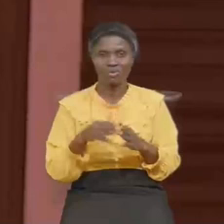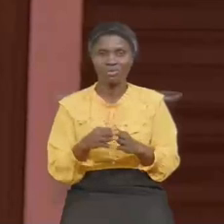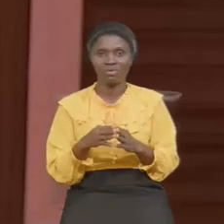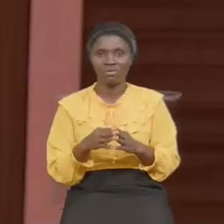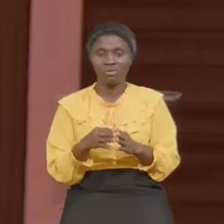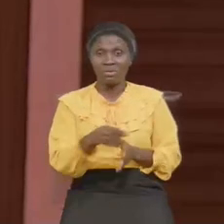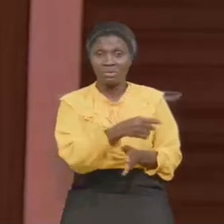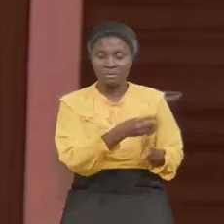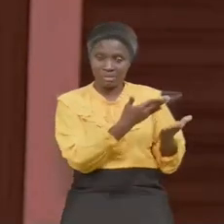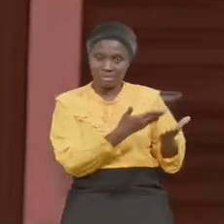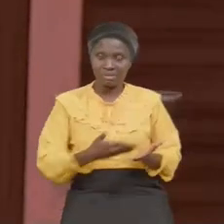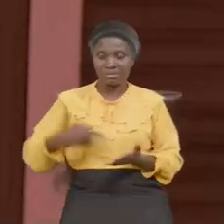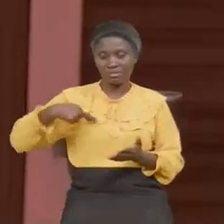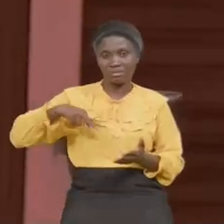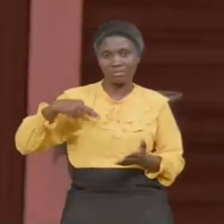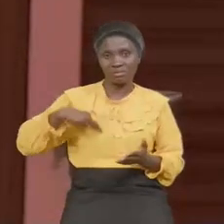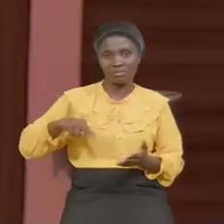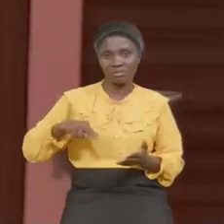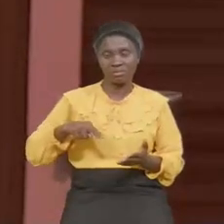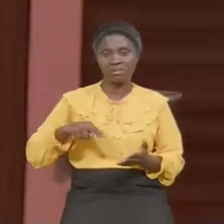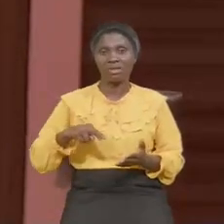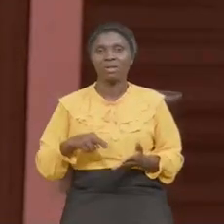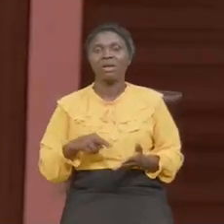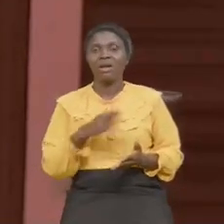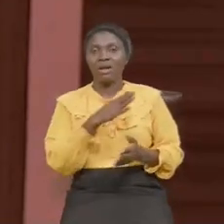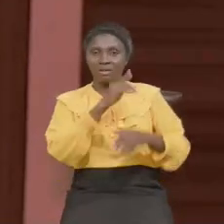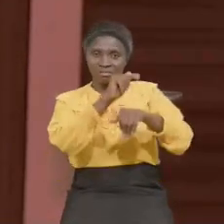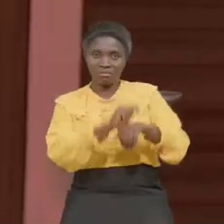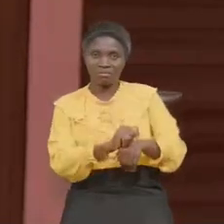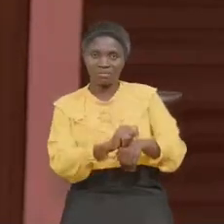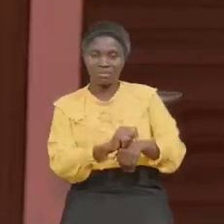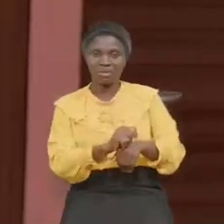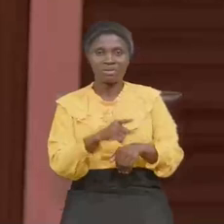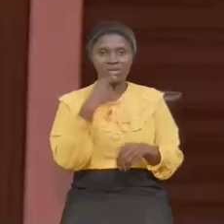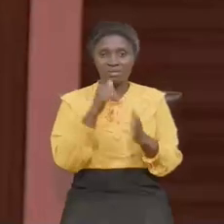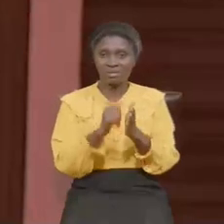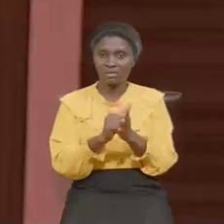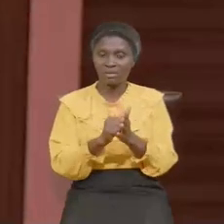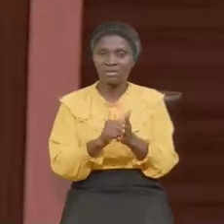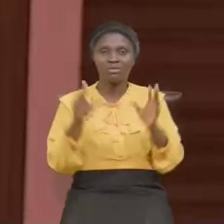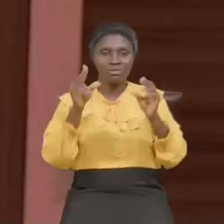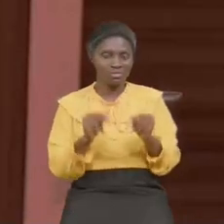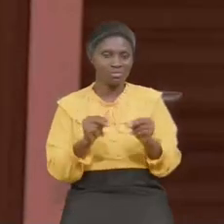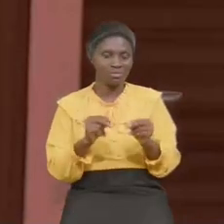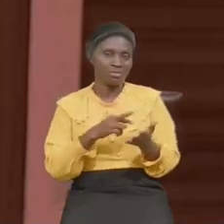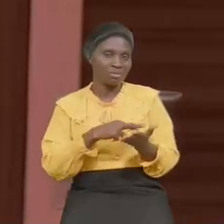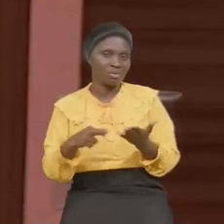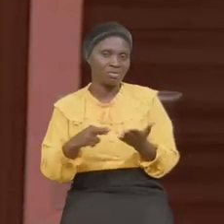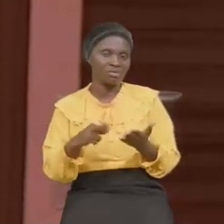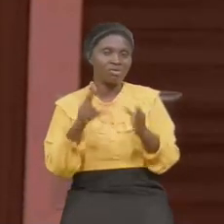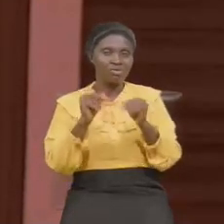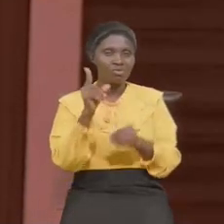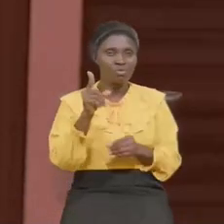dans la tradition, et il dit, il n'y a même pas un juste, pas un seul. Nul n'est intelligent, nul